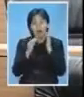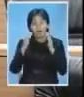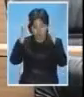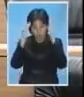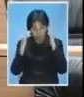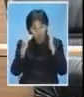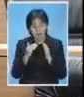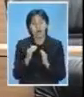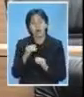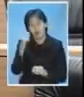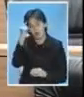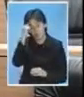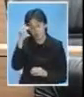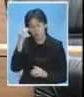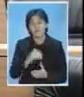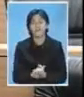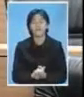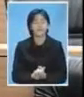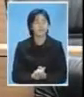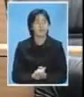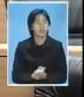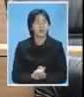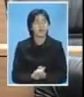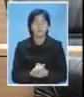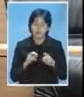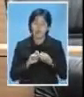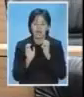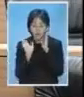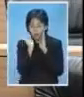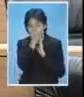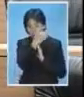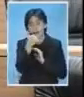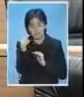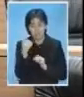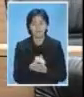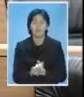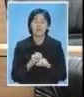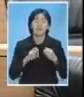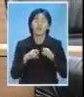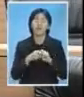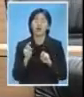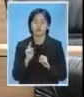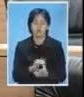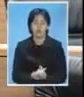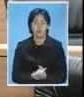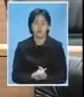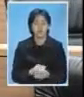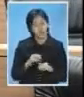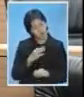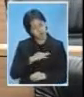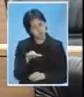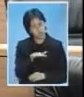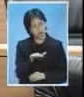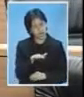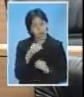คลุมฮิญาบเนี่ยครับเป็นประเด็นครับ เป็นประเด็นเรื่องเล็กน้อยถามว่ามันผิด